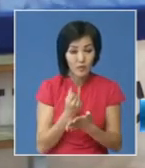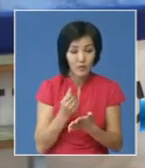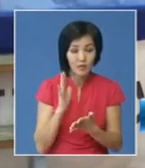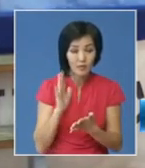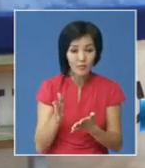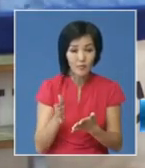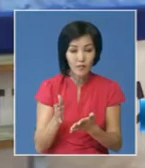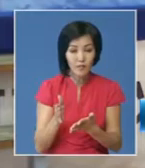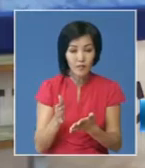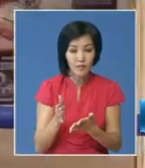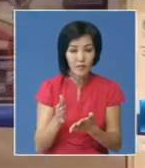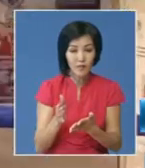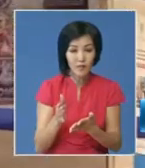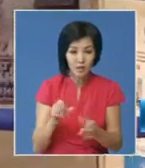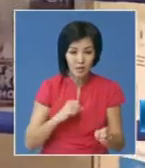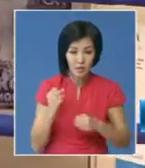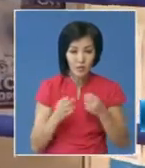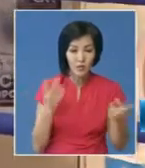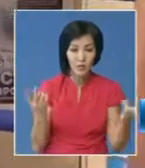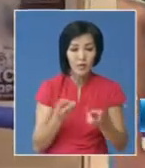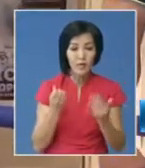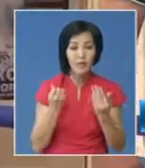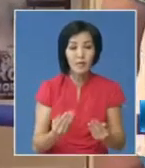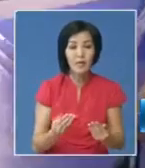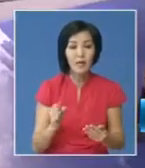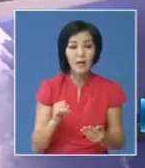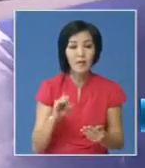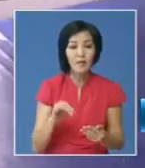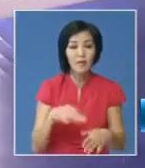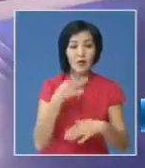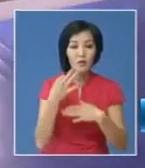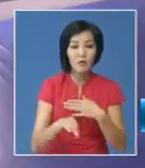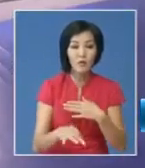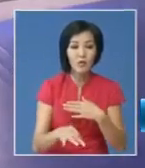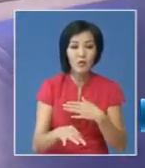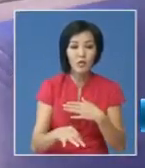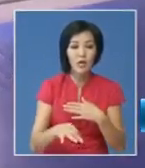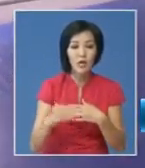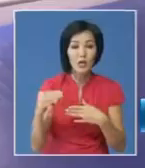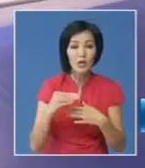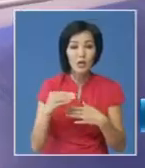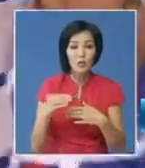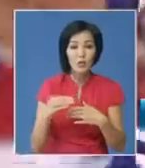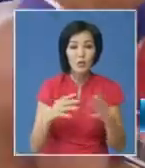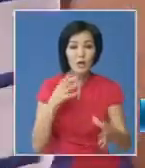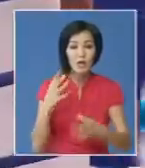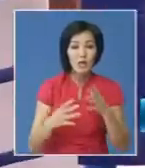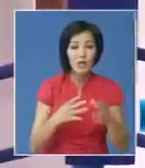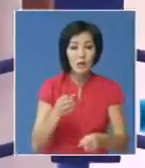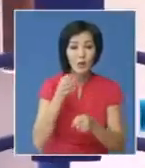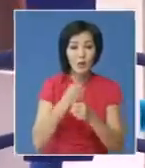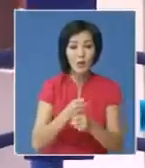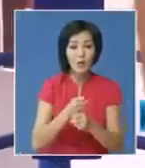да жұмыс істеу керек. Айбек биыл күзде Жетісу Кубогы халықаралық турниріне қатысуды жоспарлап қойған. Келер жылы Азия және